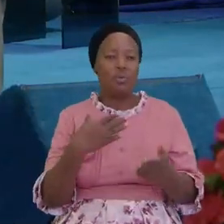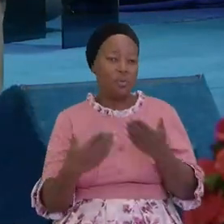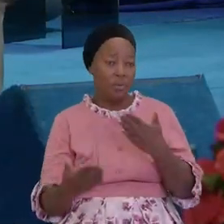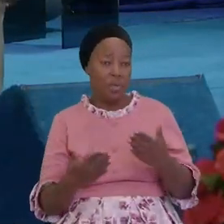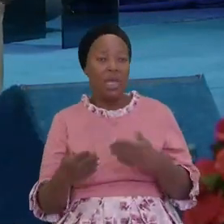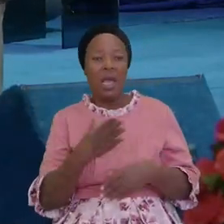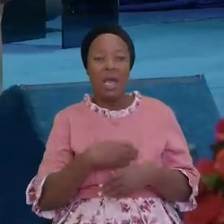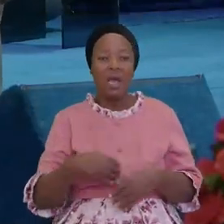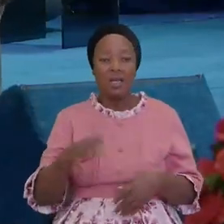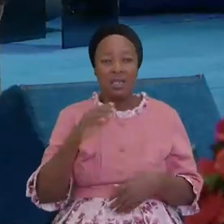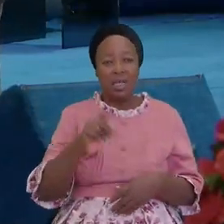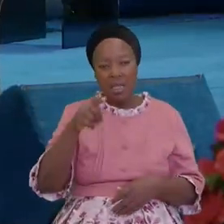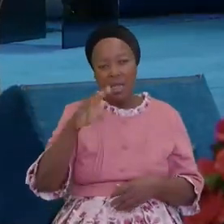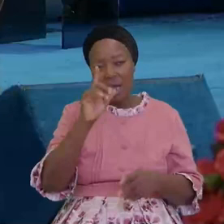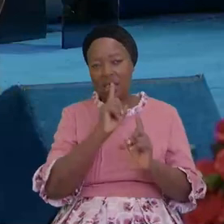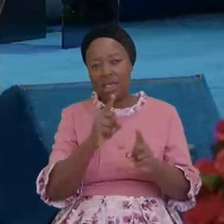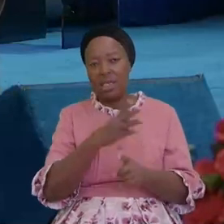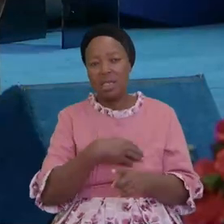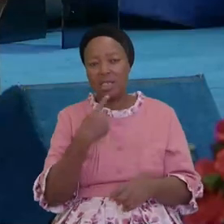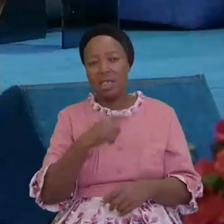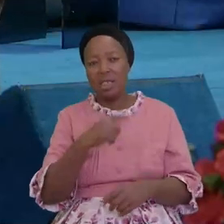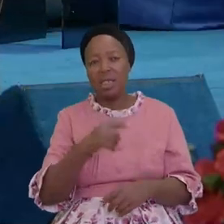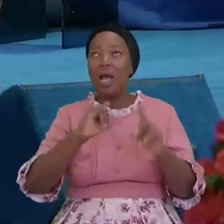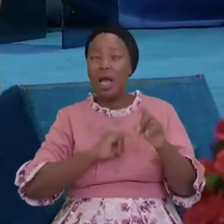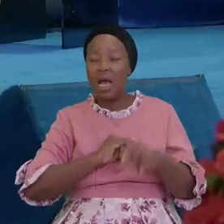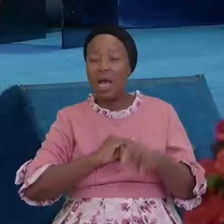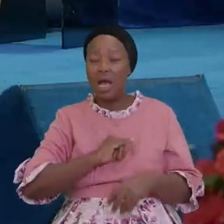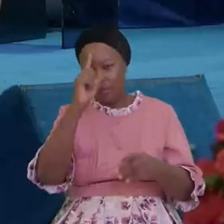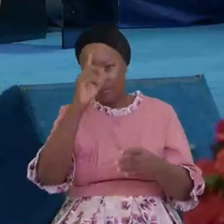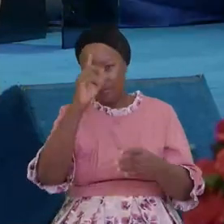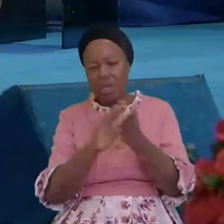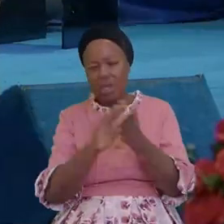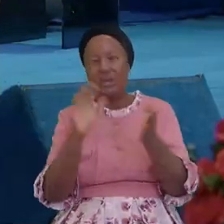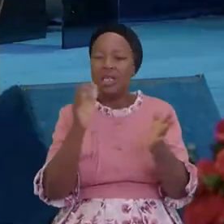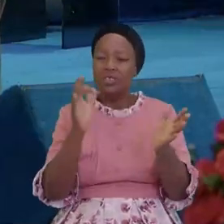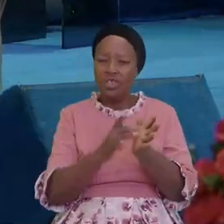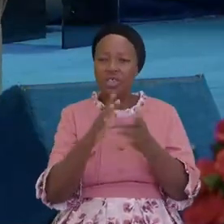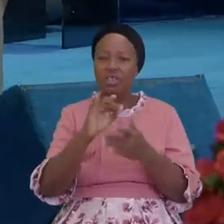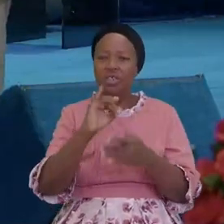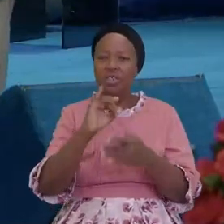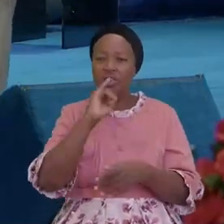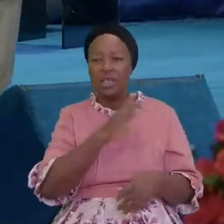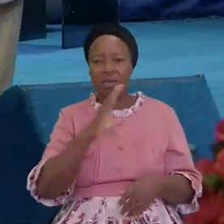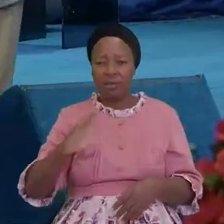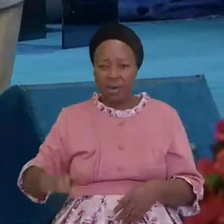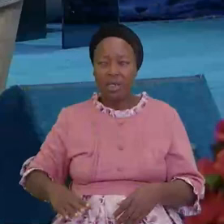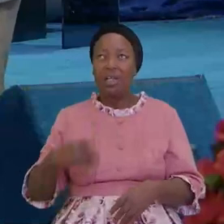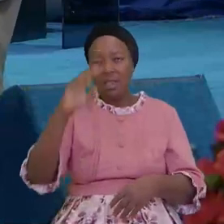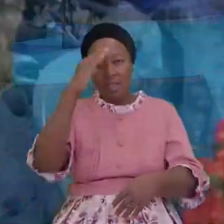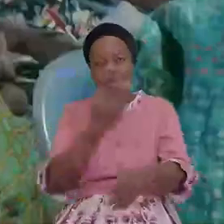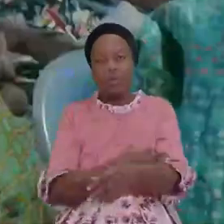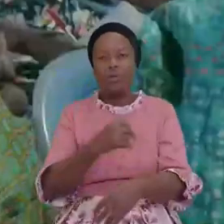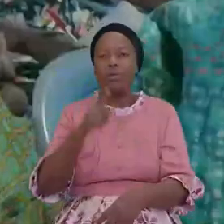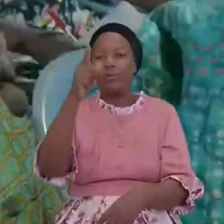Alors Philippe dit, si tu crois de tout ton cœur, cela est possible. L'unique répondit, je